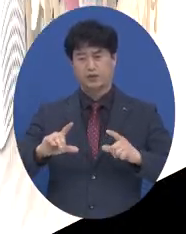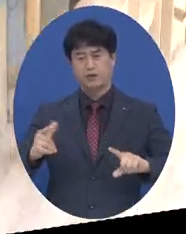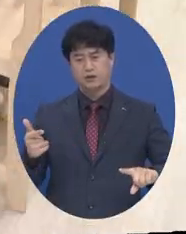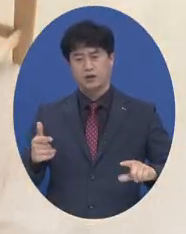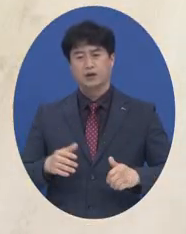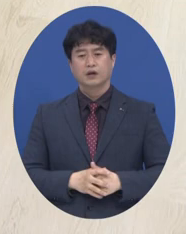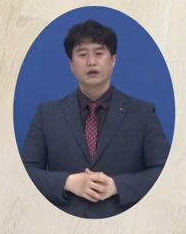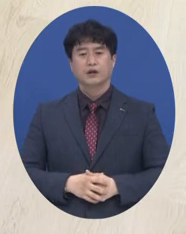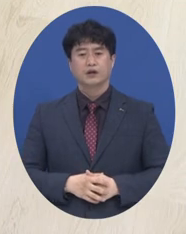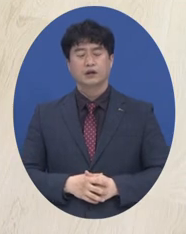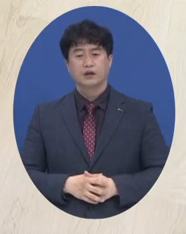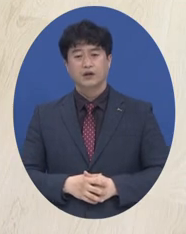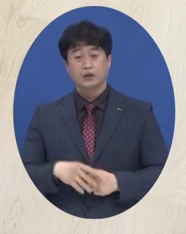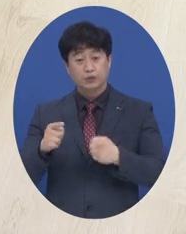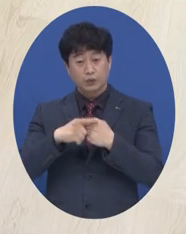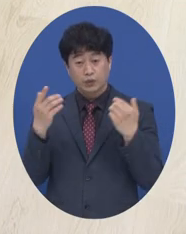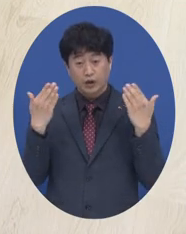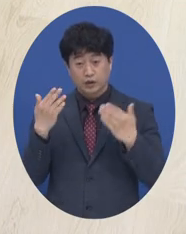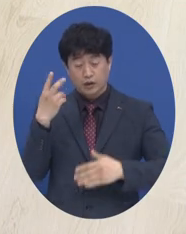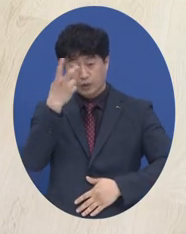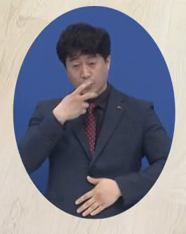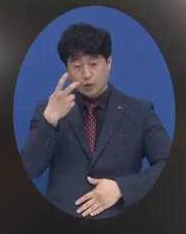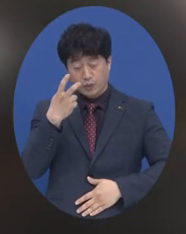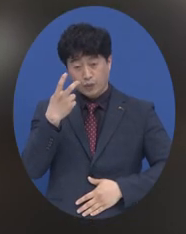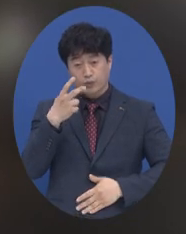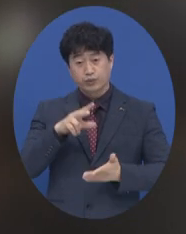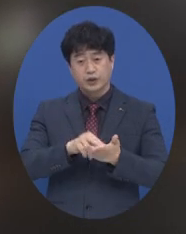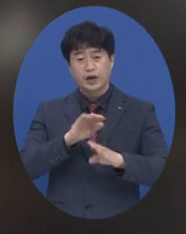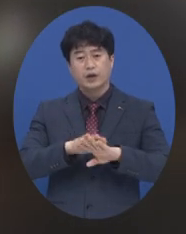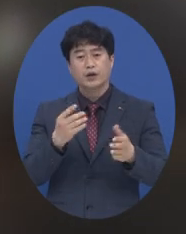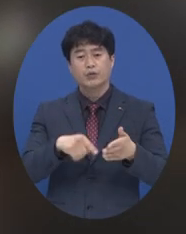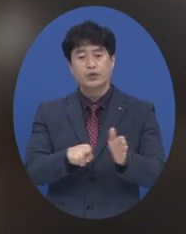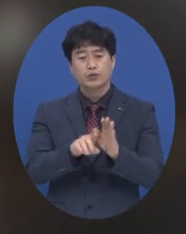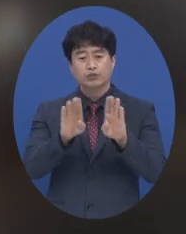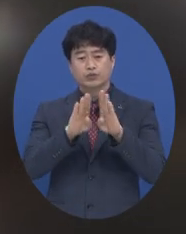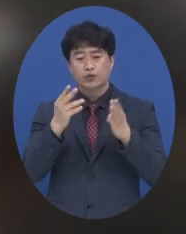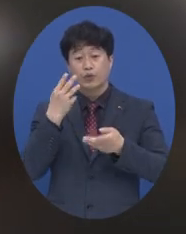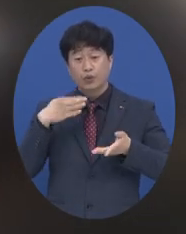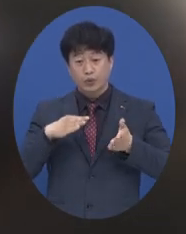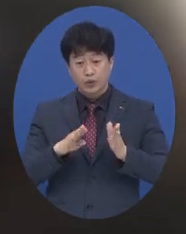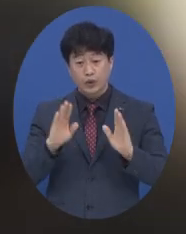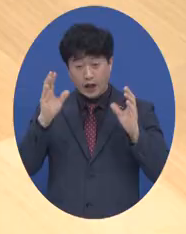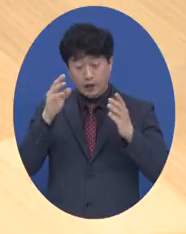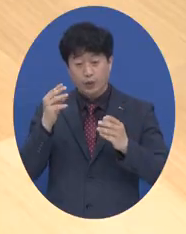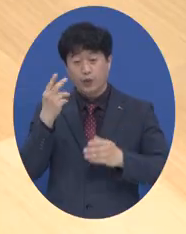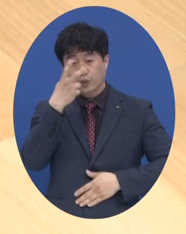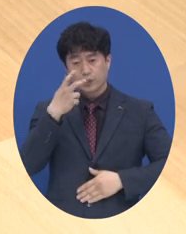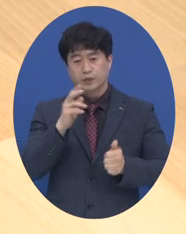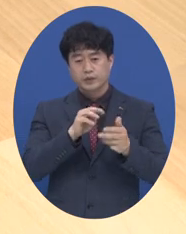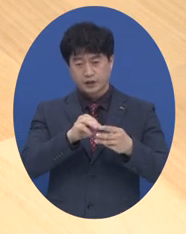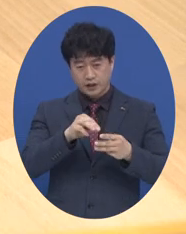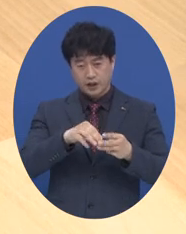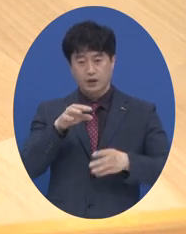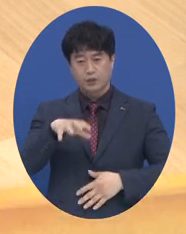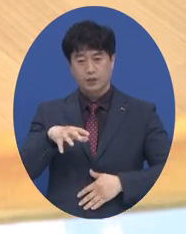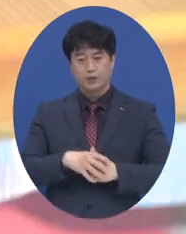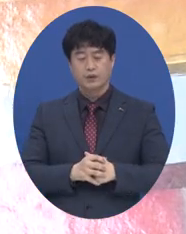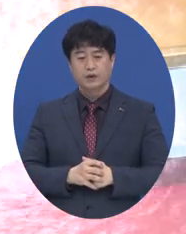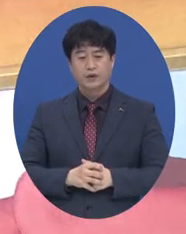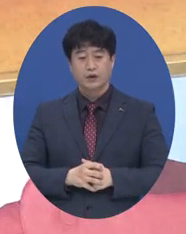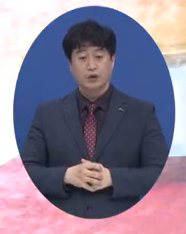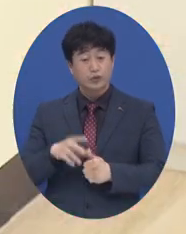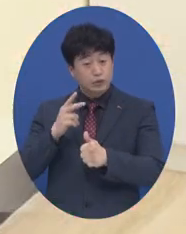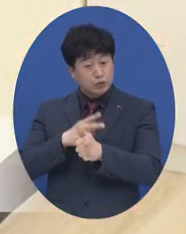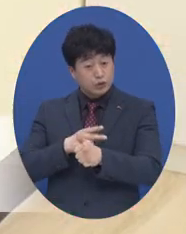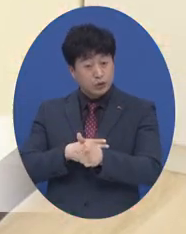때문입니다. 초등학생의 돌봄 공백 문제를 해소하기 위해 문을 연 경기도 아동 돌봄 센터입니다.